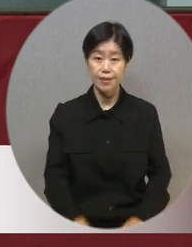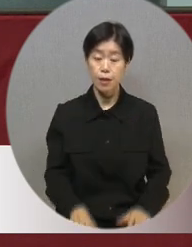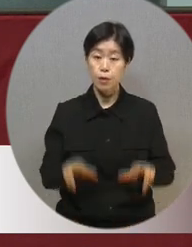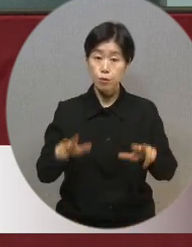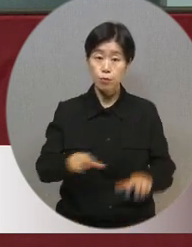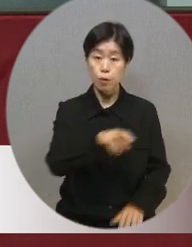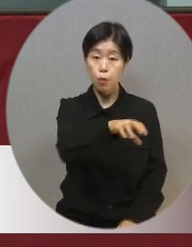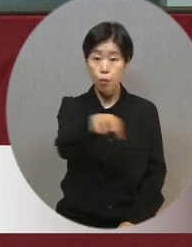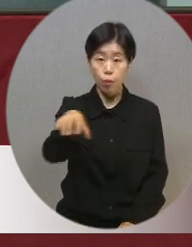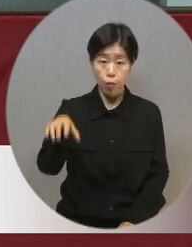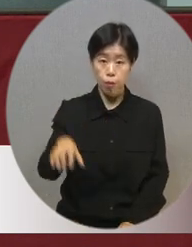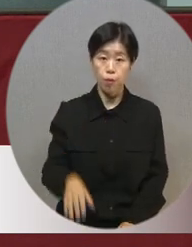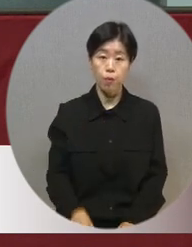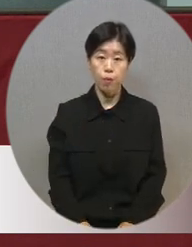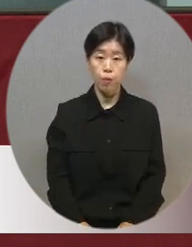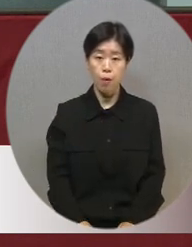각층에서